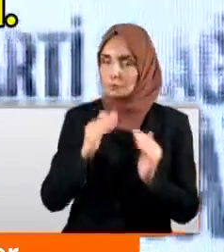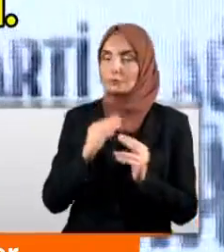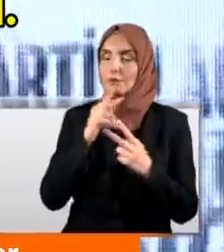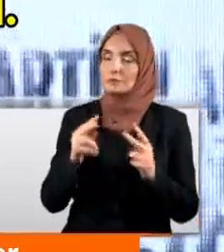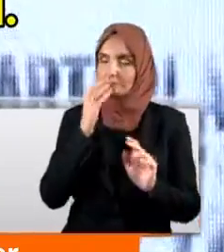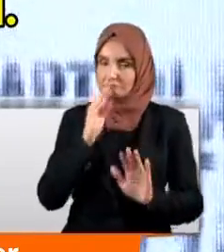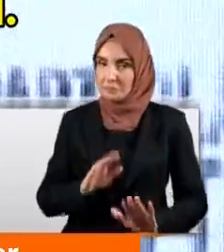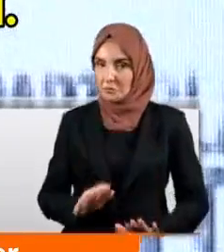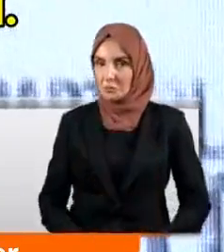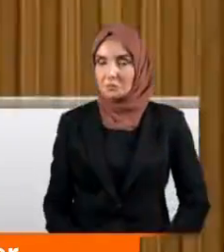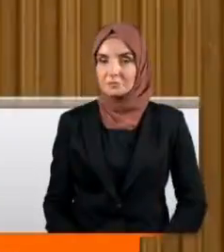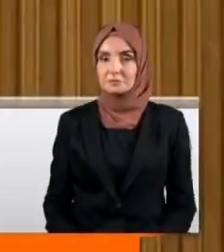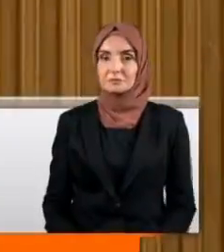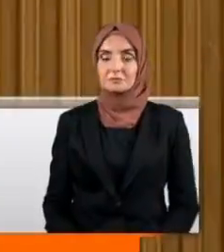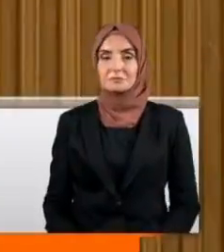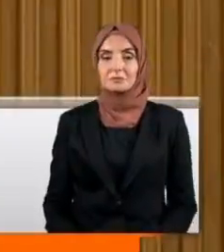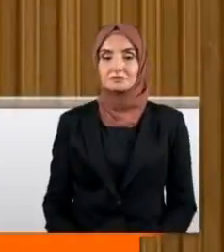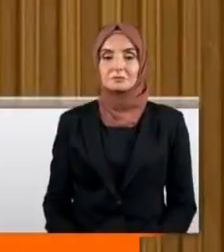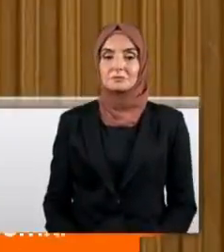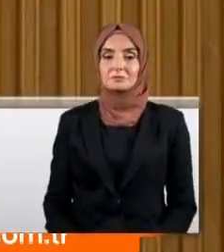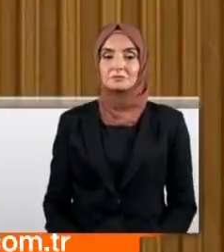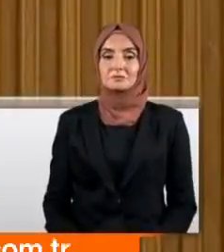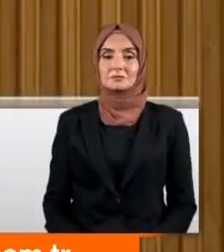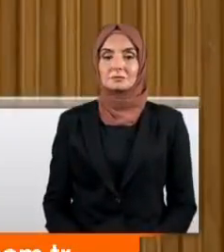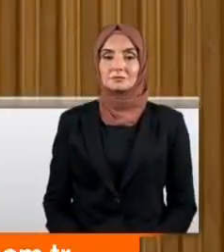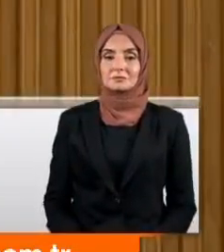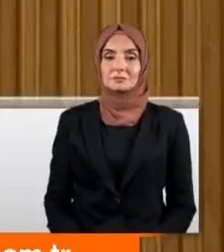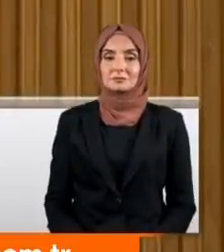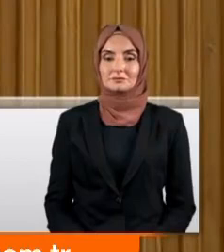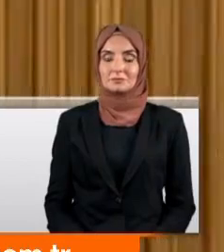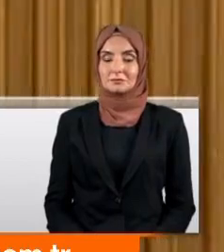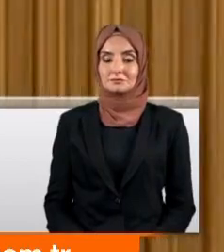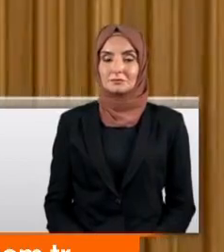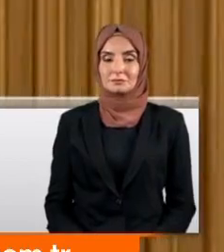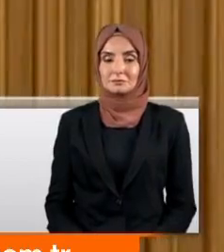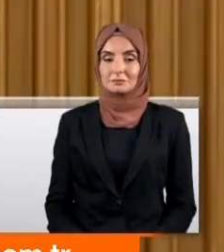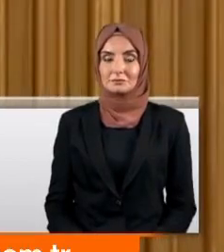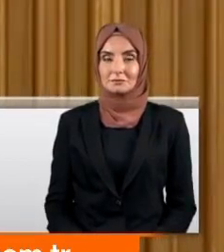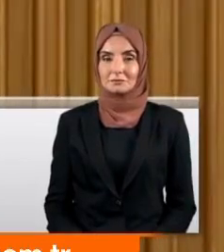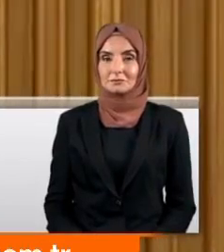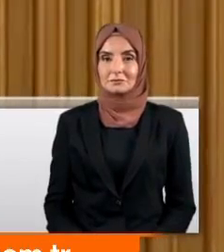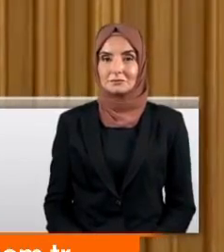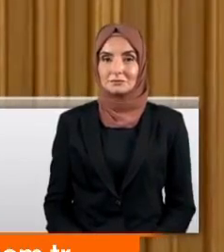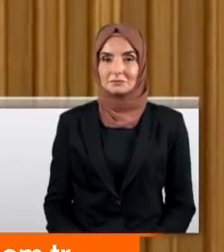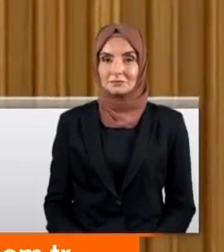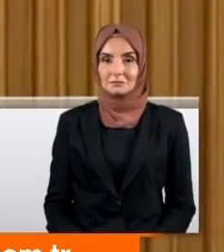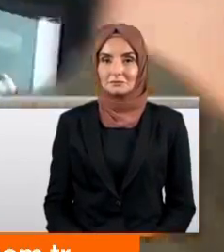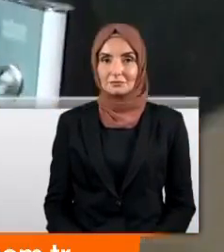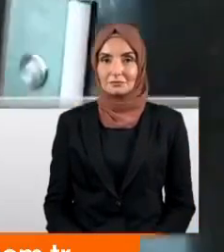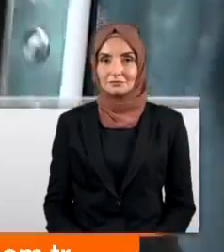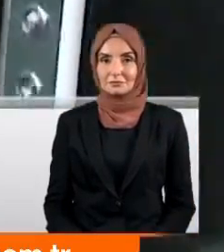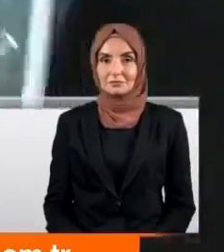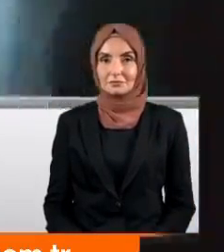hayatta başarılar diliyorum. Açık ve net söylüyorum. Değil altılı masa. Gerekirse 16'lı masa